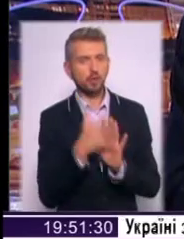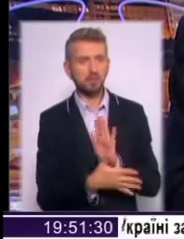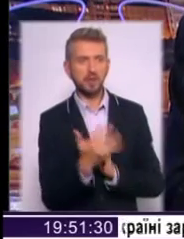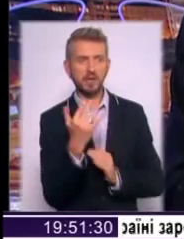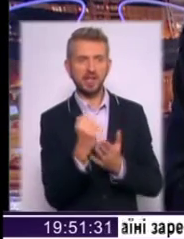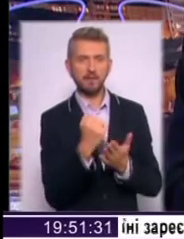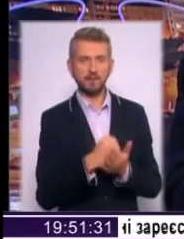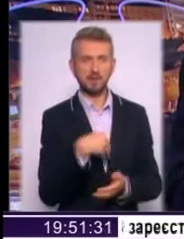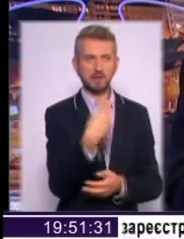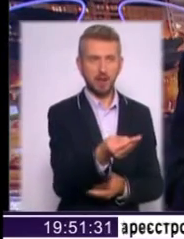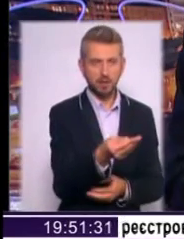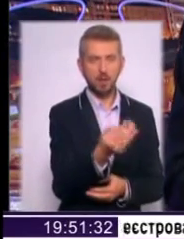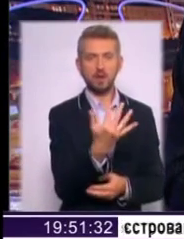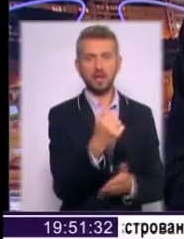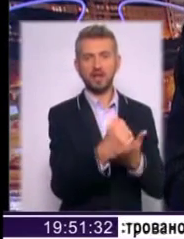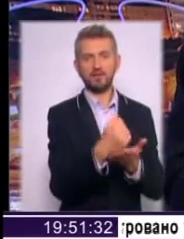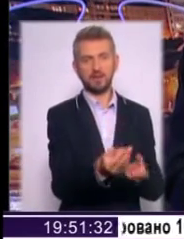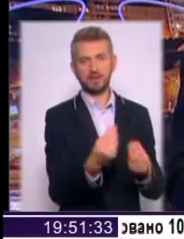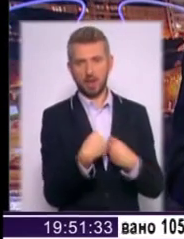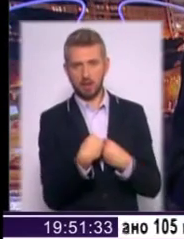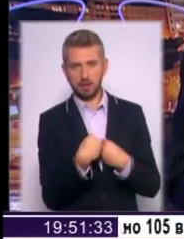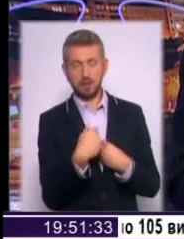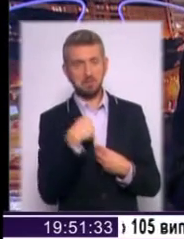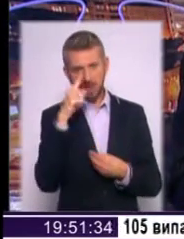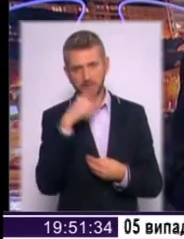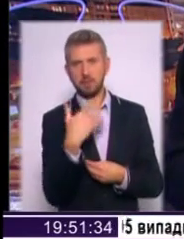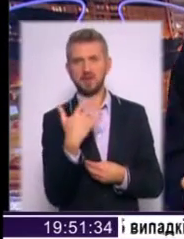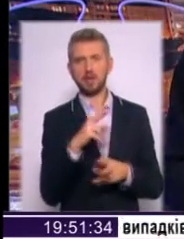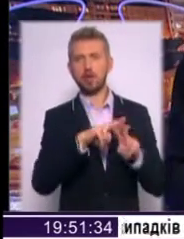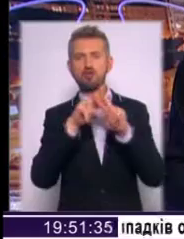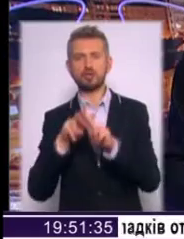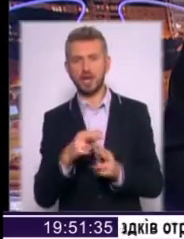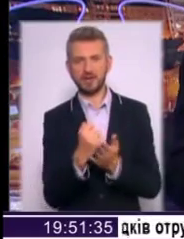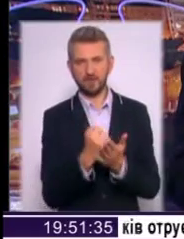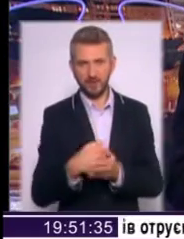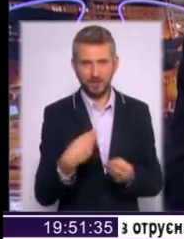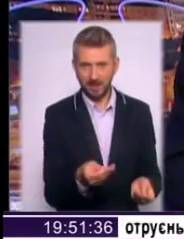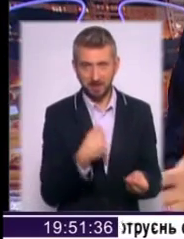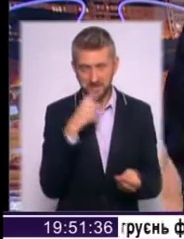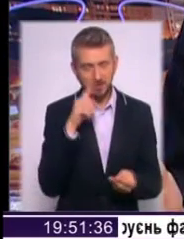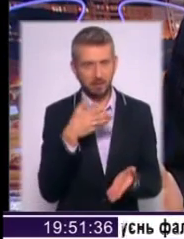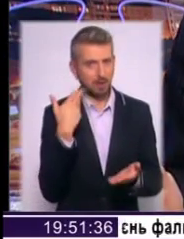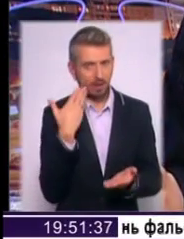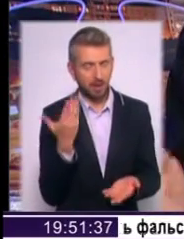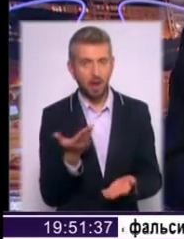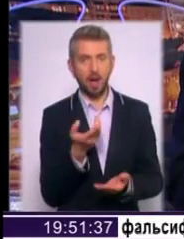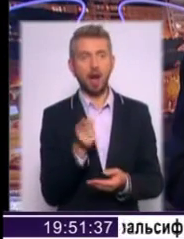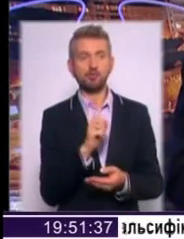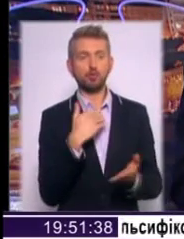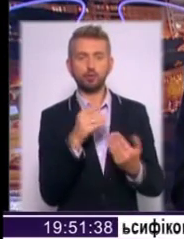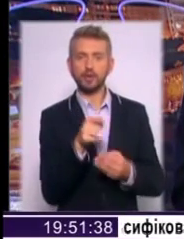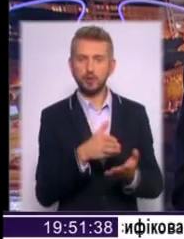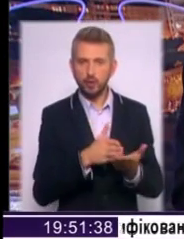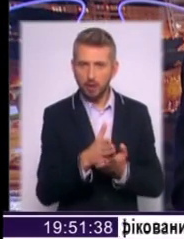видано одною стороною, скільки другою. Ми знаємо, скільки видається шенгенських віз, наприклад, у нас це якраз легше. А от то, що стосується цього напрямку, це